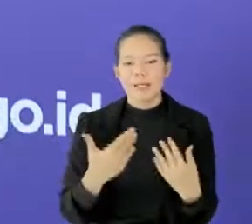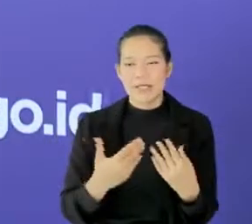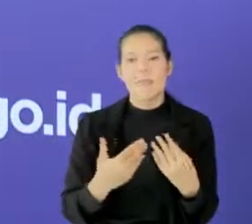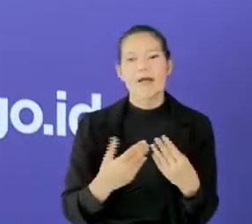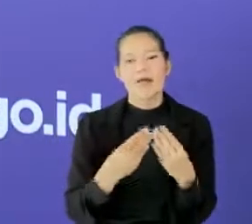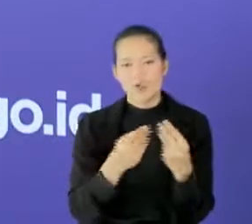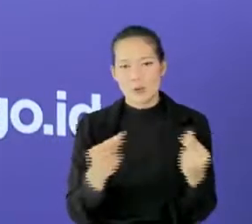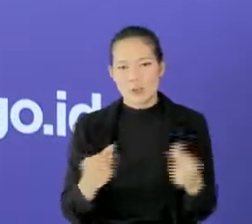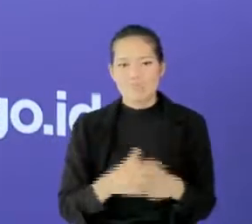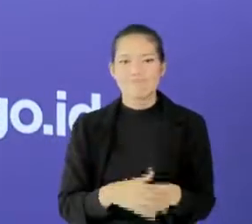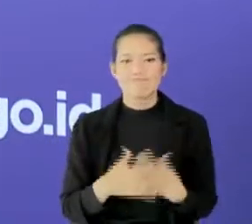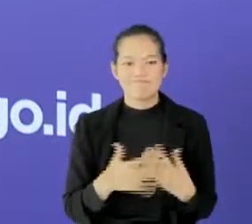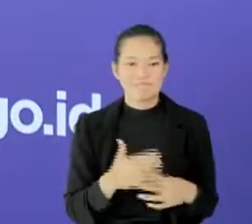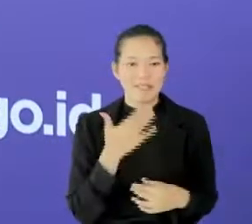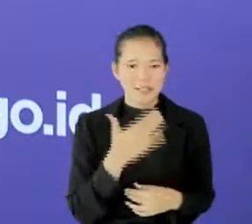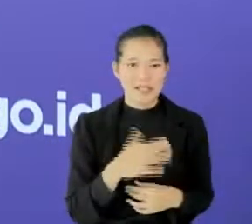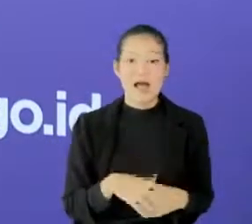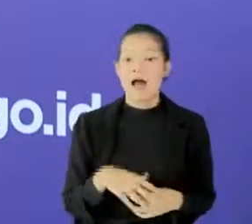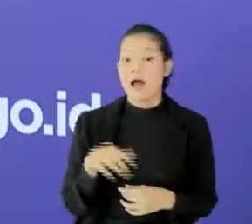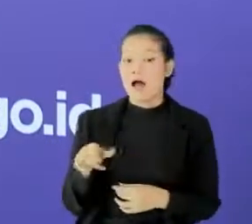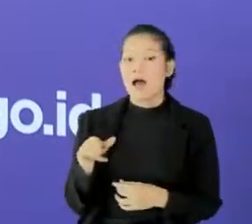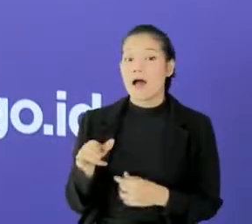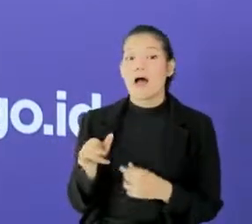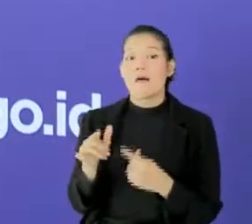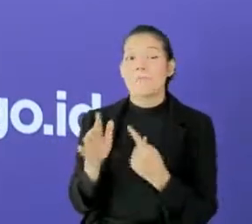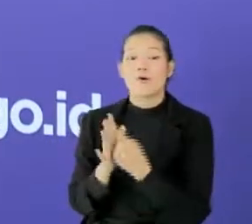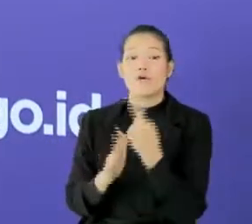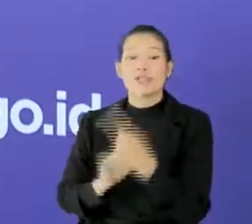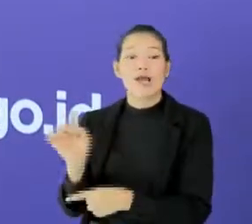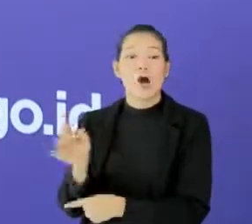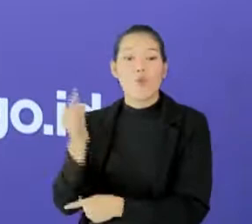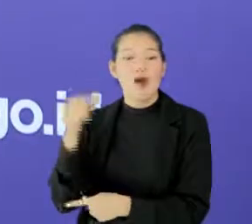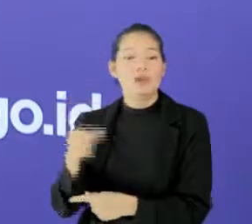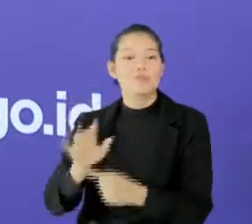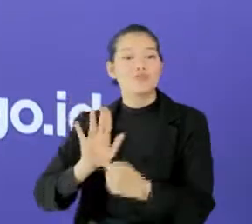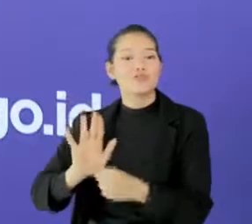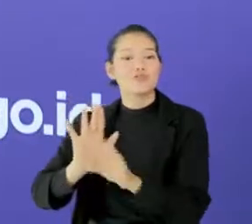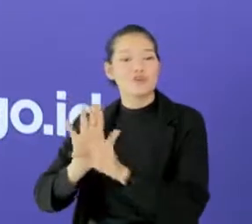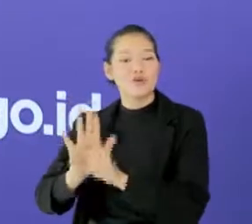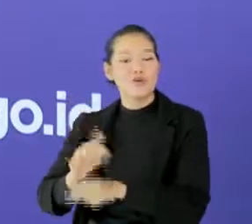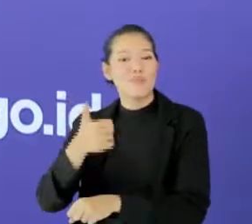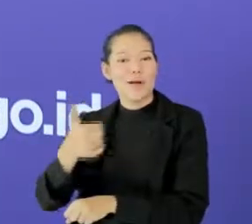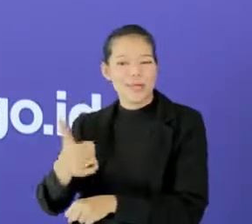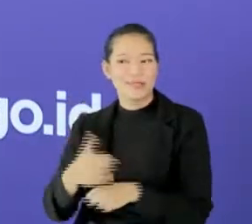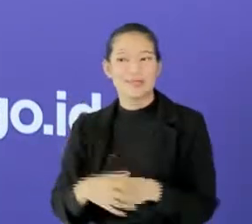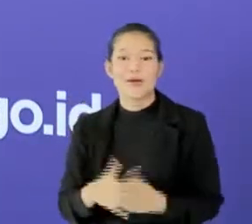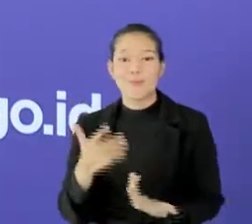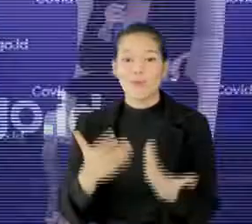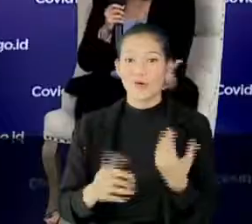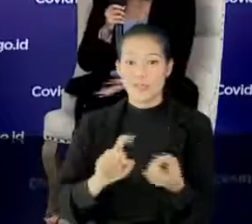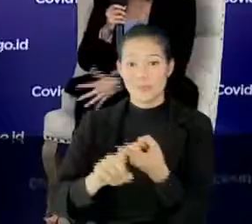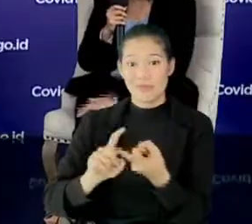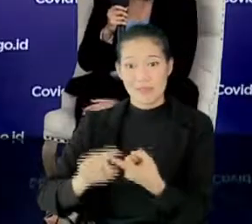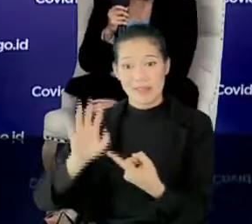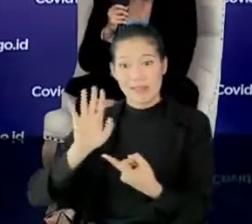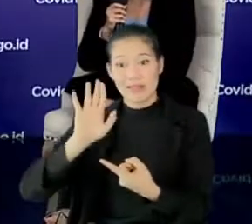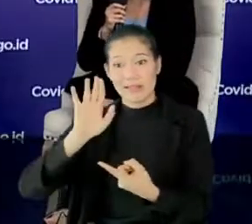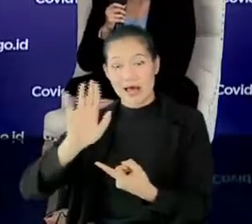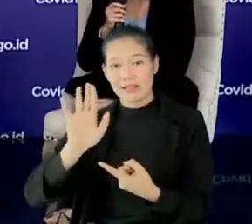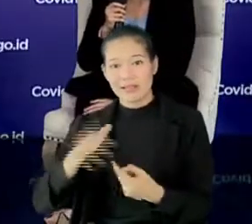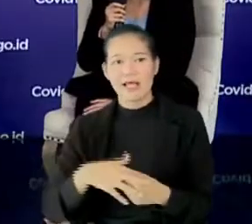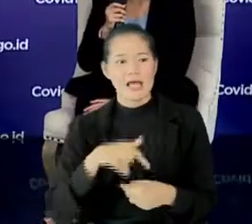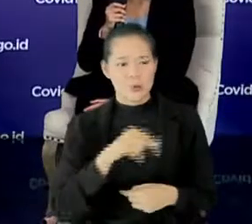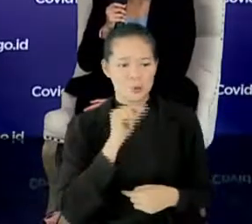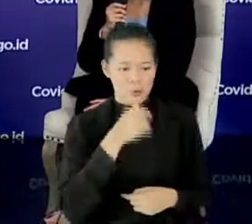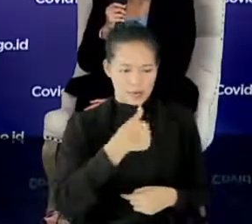Saya rasa itu Mbak Tami. Terima kasih. Dan pilot project ini bisa jadi contoh yang baik. Betul, ya. Betul. Masih loyal untuk mungkin teman-teman nanti ibu sisi lainnya. Ini